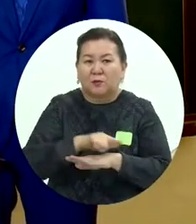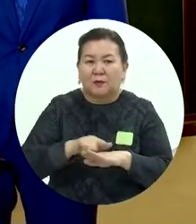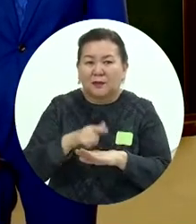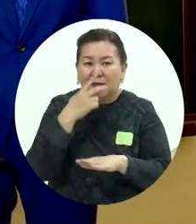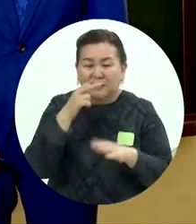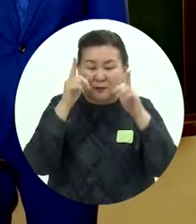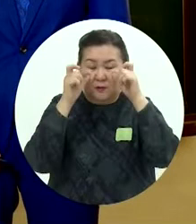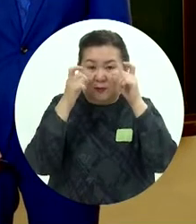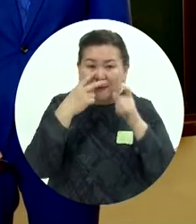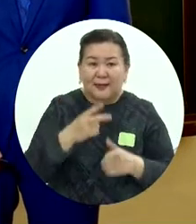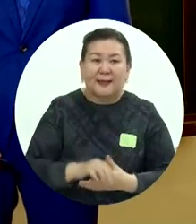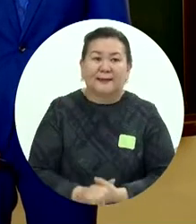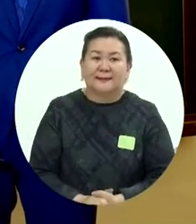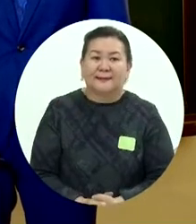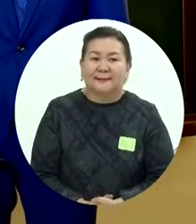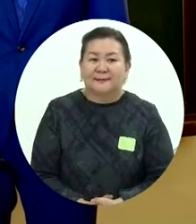бол дараах зургаас харцгаая.